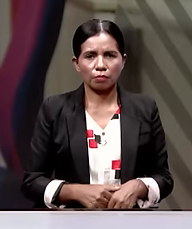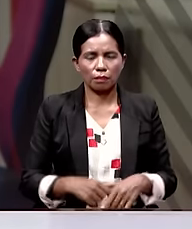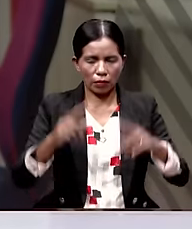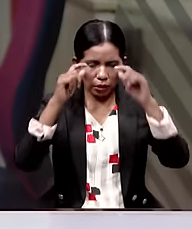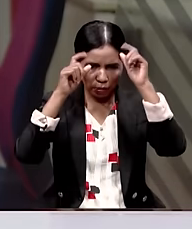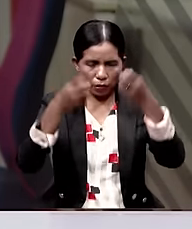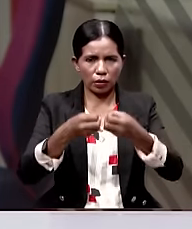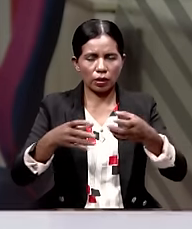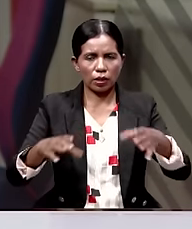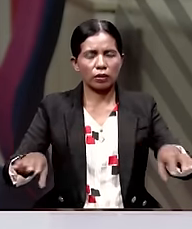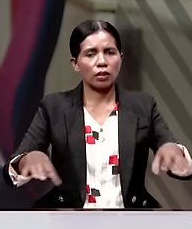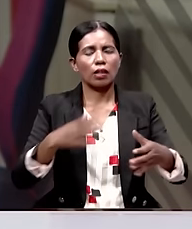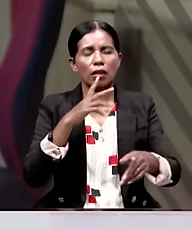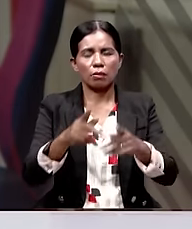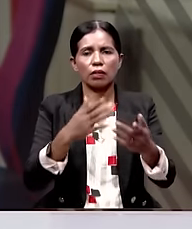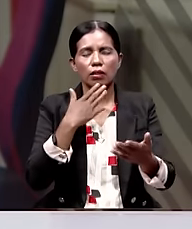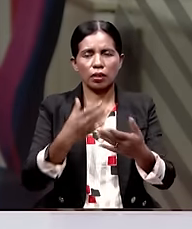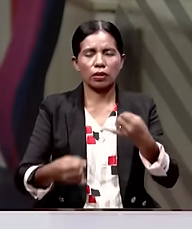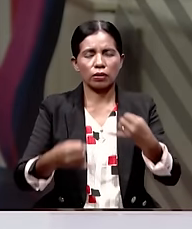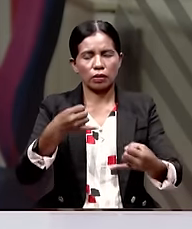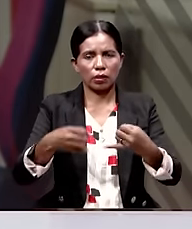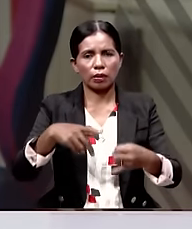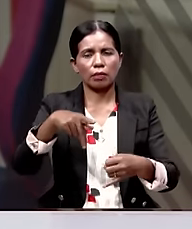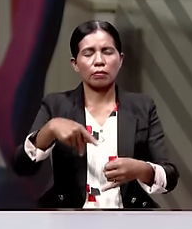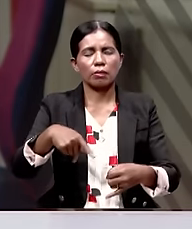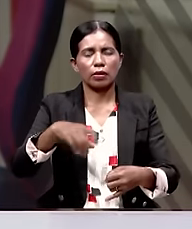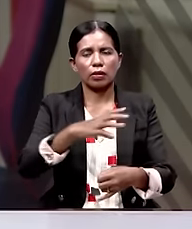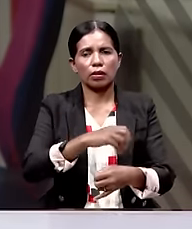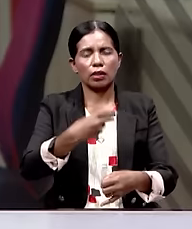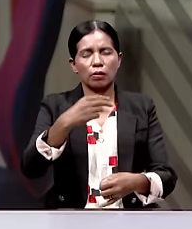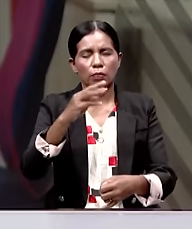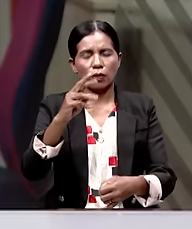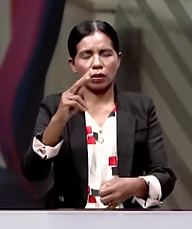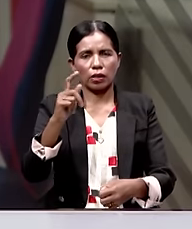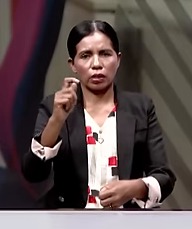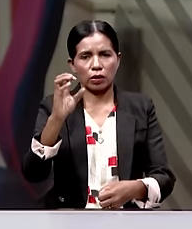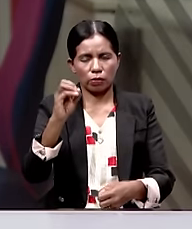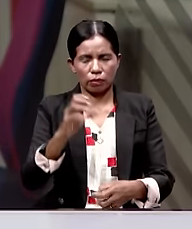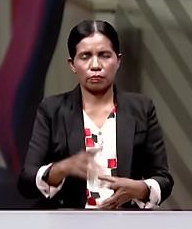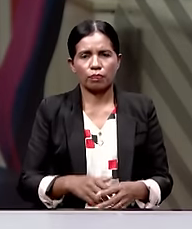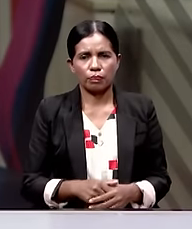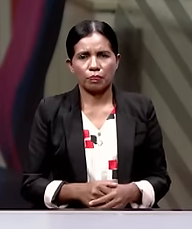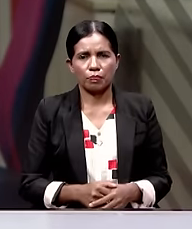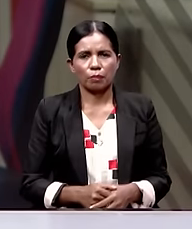Timor-Leste lá com o recurso de Equida e a área de justiça, procurador Hipólito Exposto Santa.